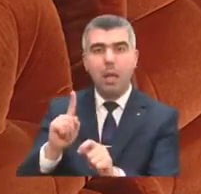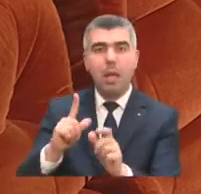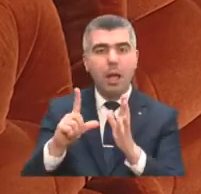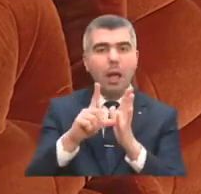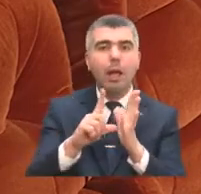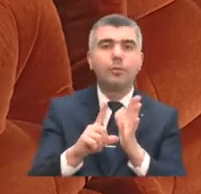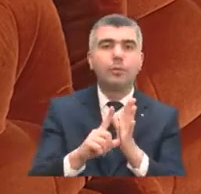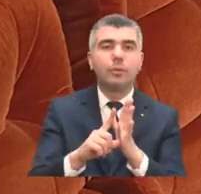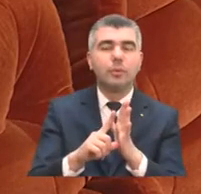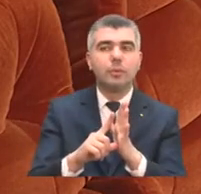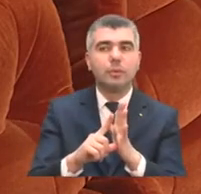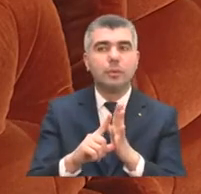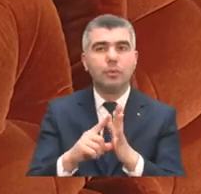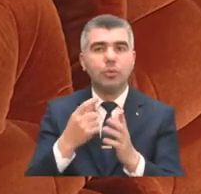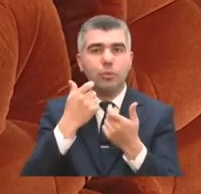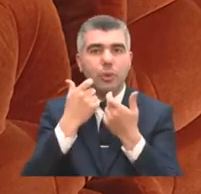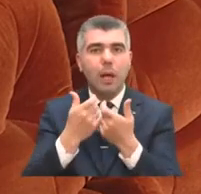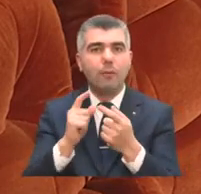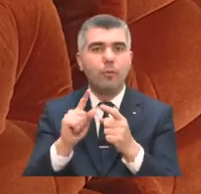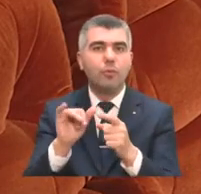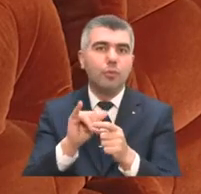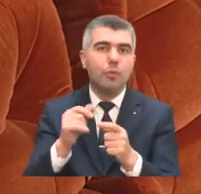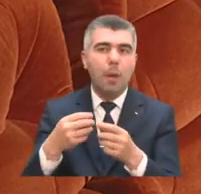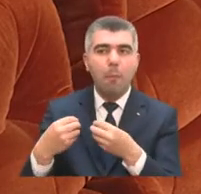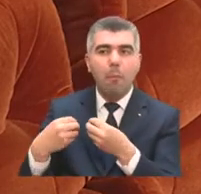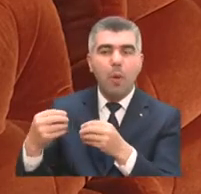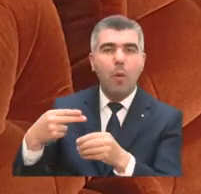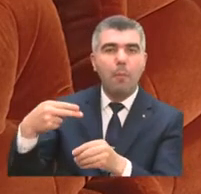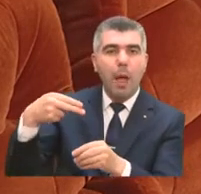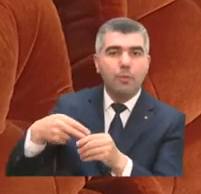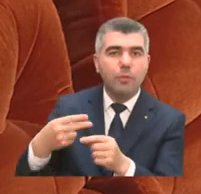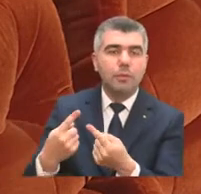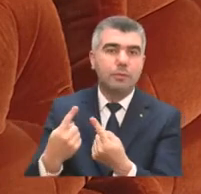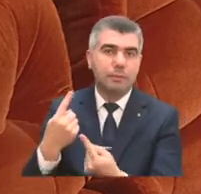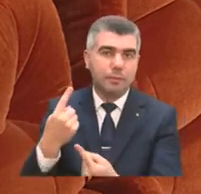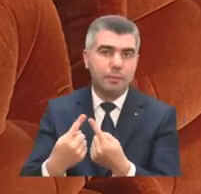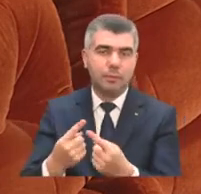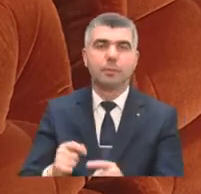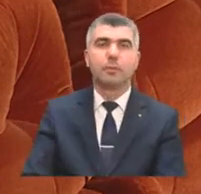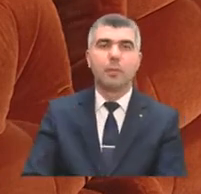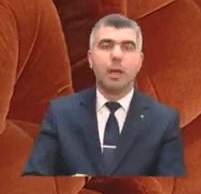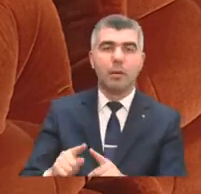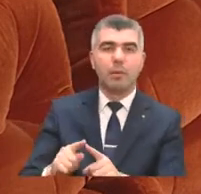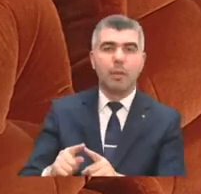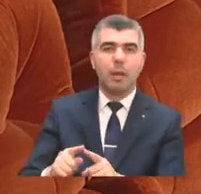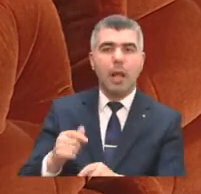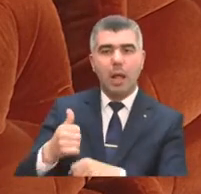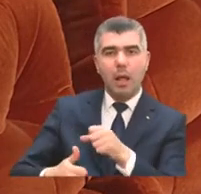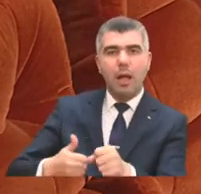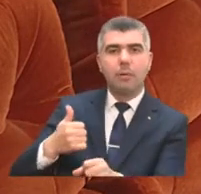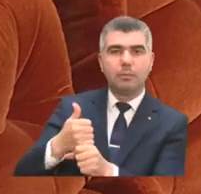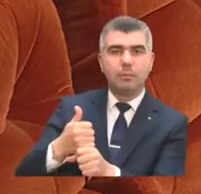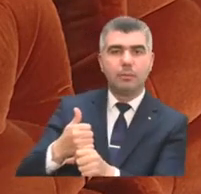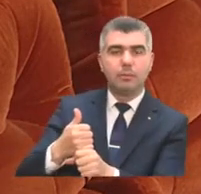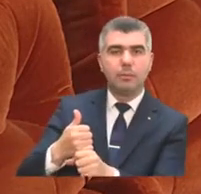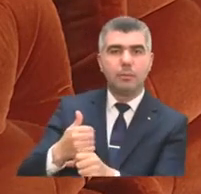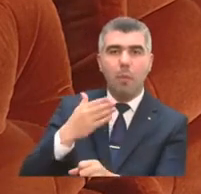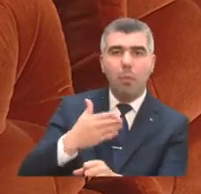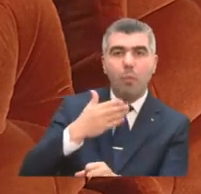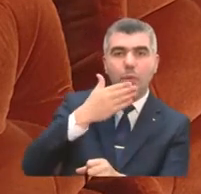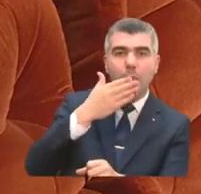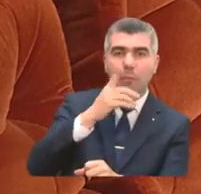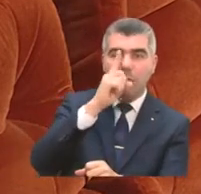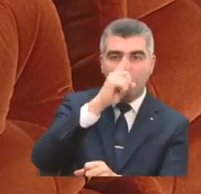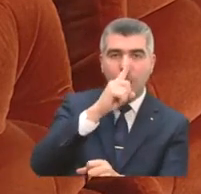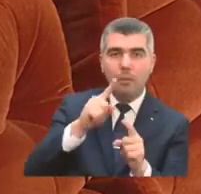والطلب. فبخصوص عملية ديال العبور مرحبة ديال السنة المقبلة يعني غادي نعملوا على توفير أسطول